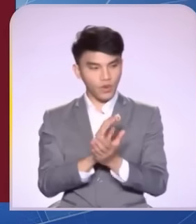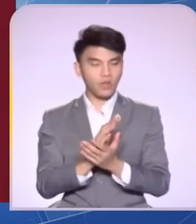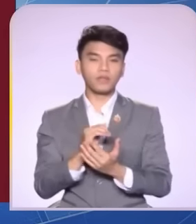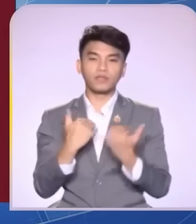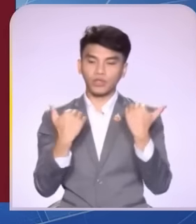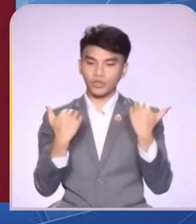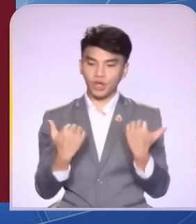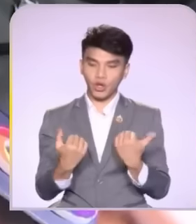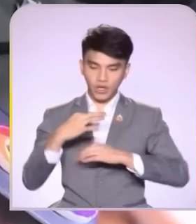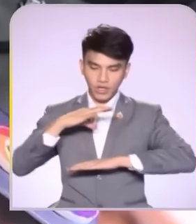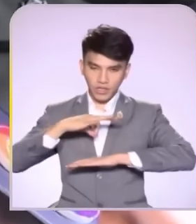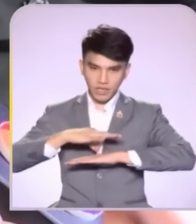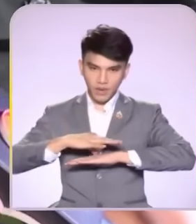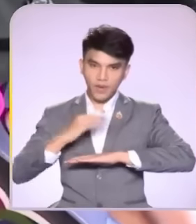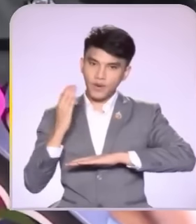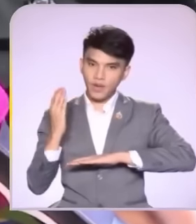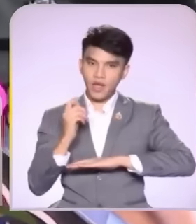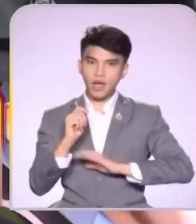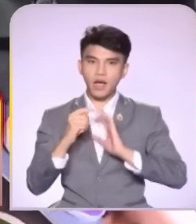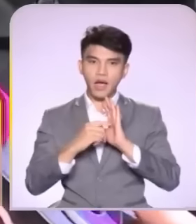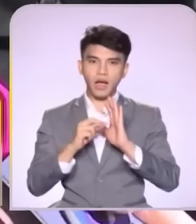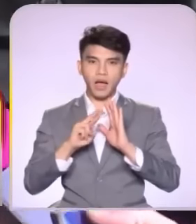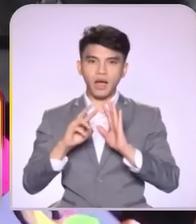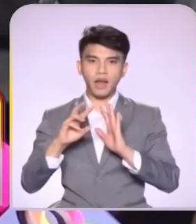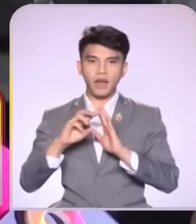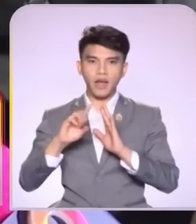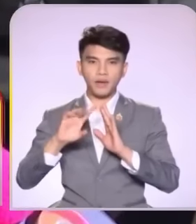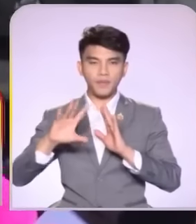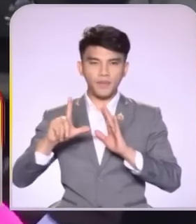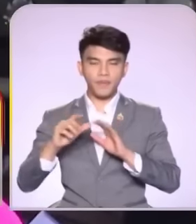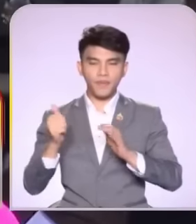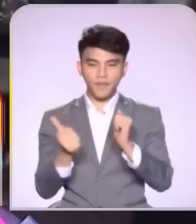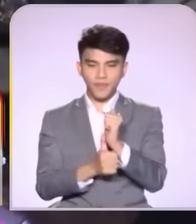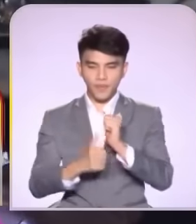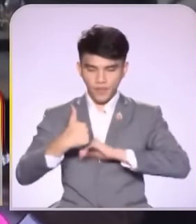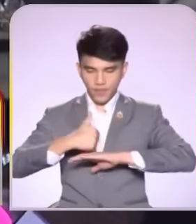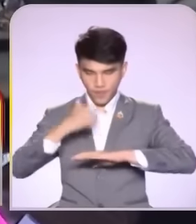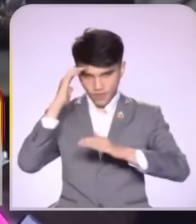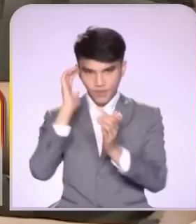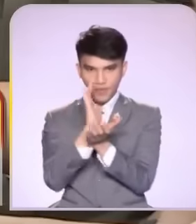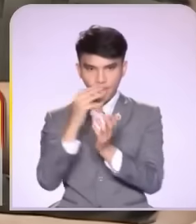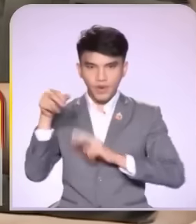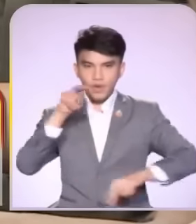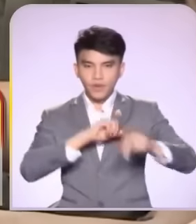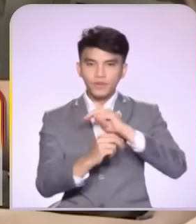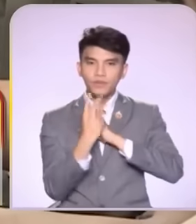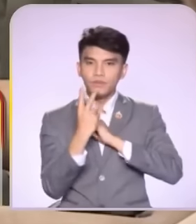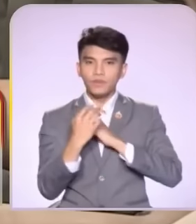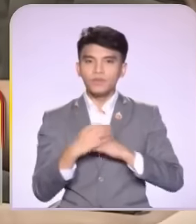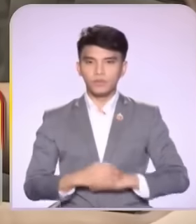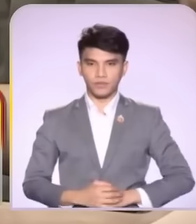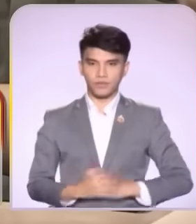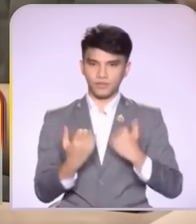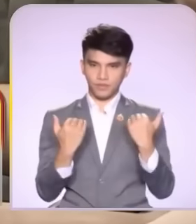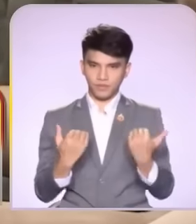แต่งตั้งให้ท่านพลตำรวจโทอัครเดชพิมลศรีผู้ช่วยผบตร.เข้ามา าดูแลเรื่องนี้แล้วค่ะแล้วก็มีการเต